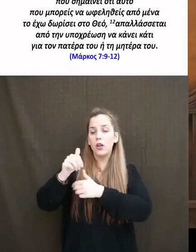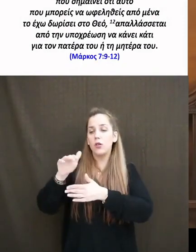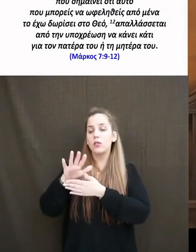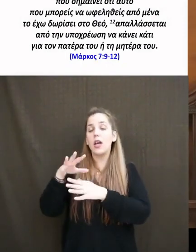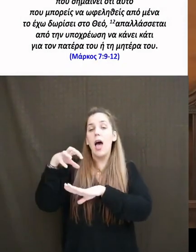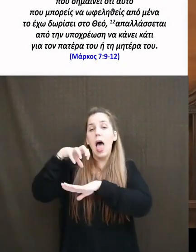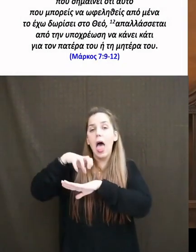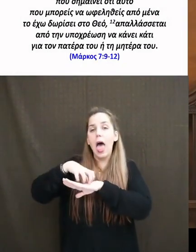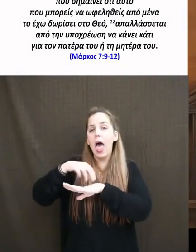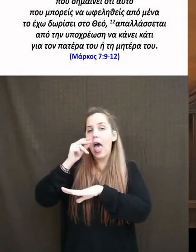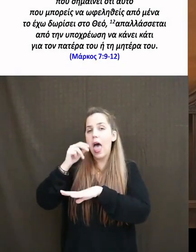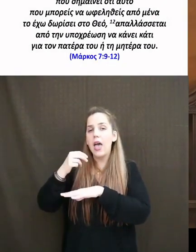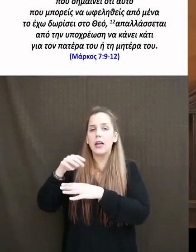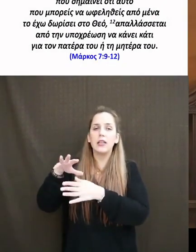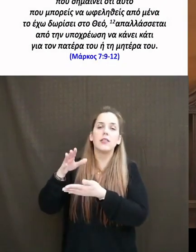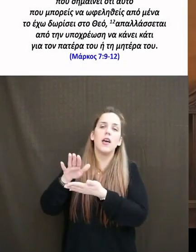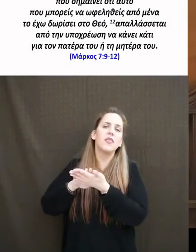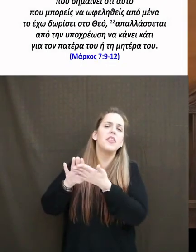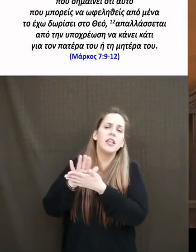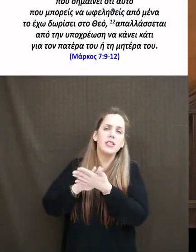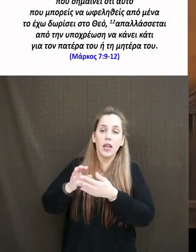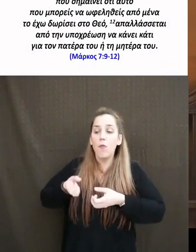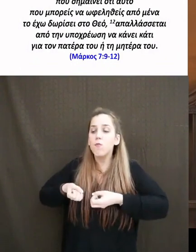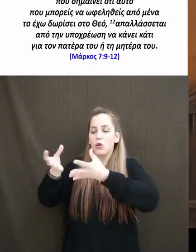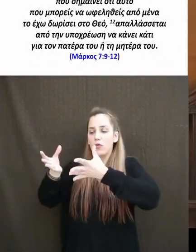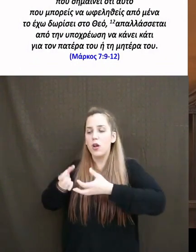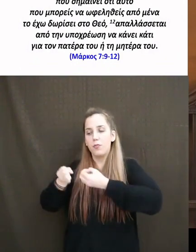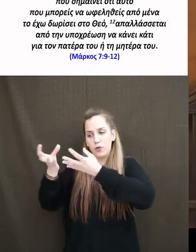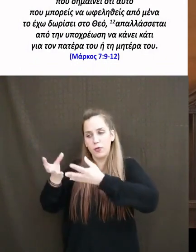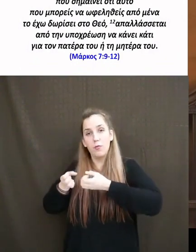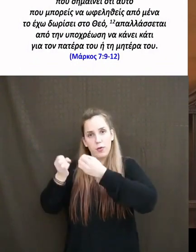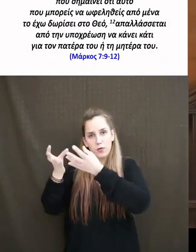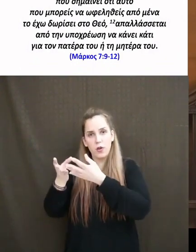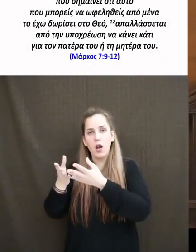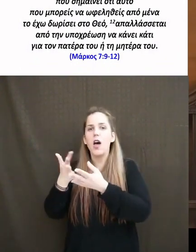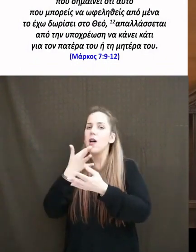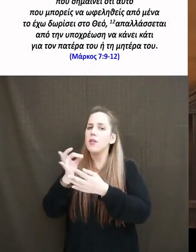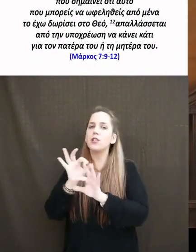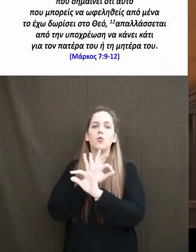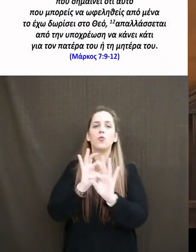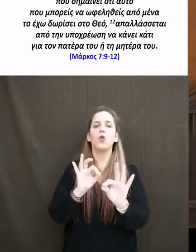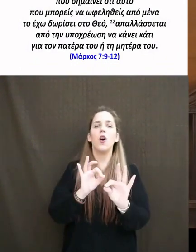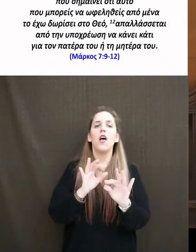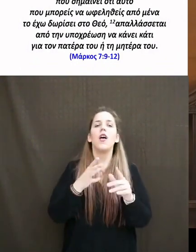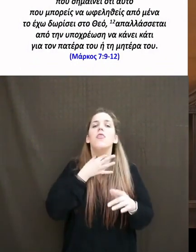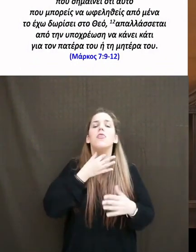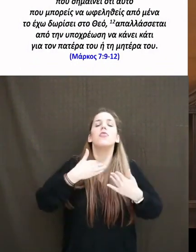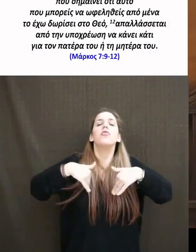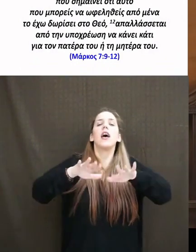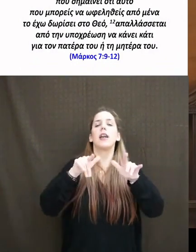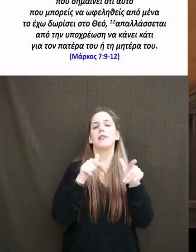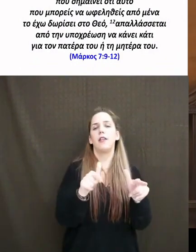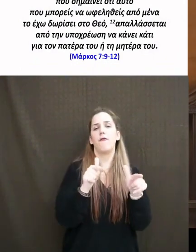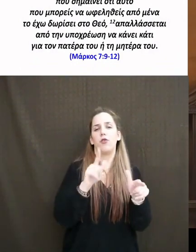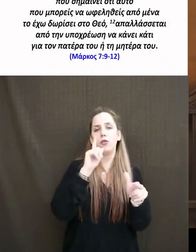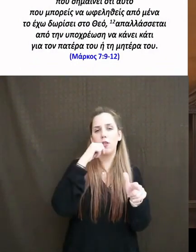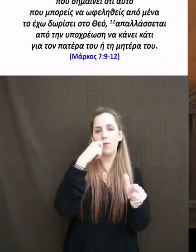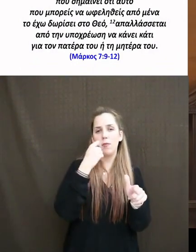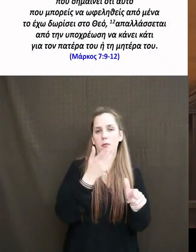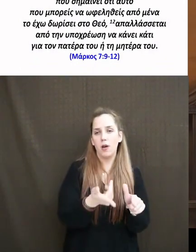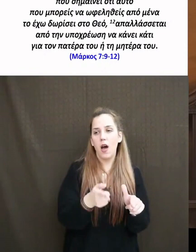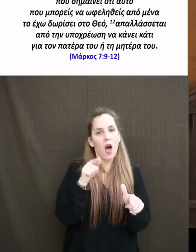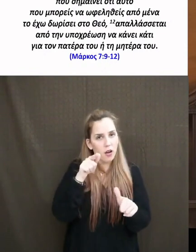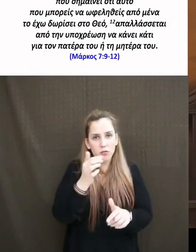Να μην φροντίζεις τους δικούς σου, επειδή αυτά που θα ξόδευες για τους δικούς σου μπορείς να τα κάνεις δώρο στο